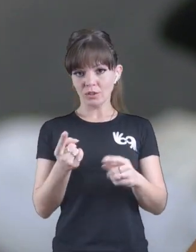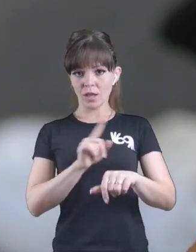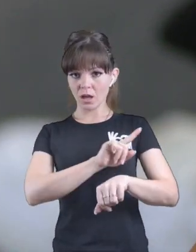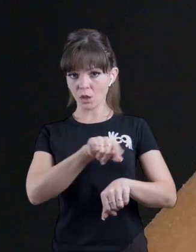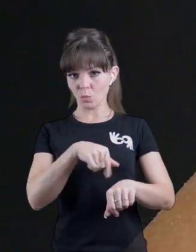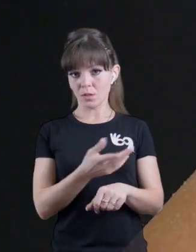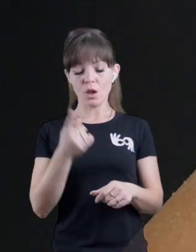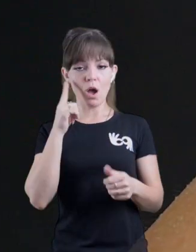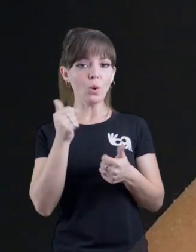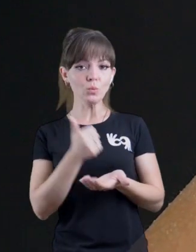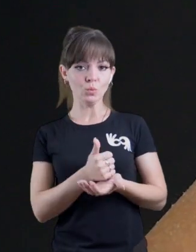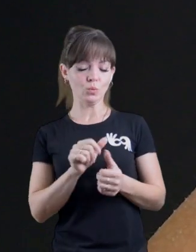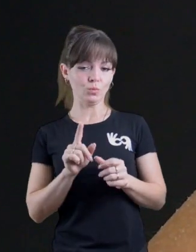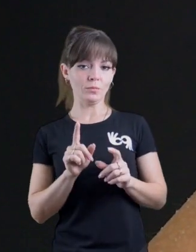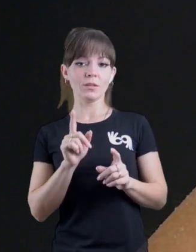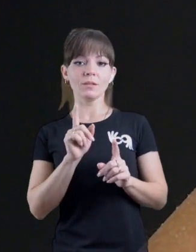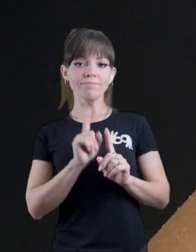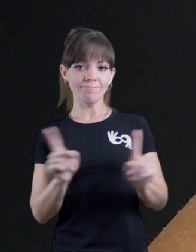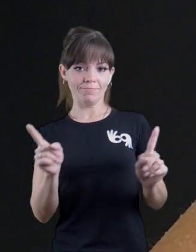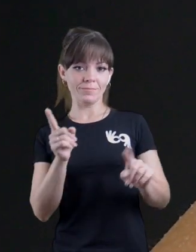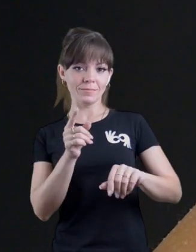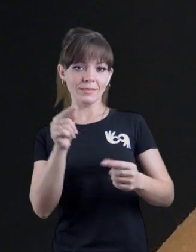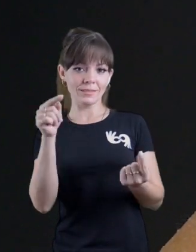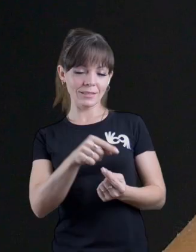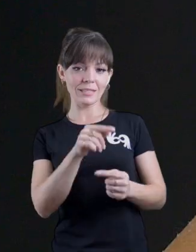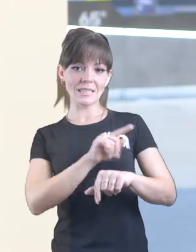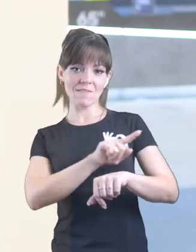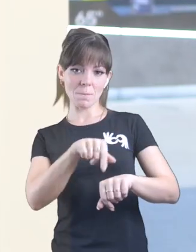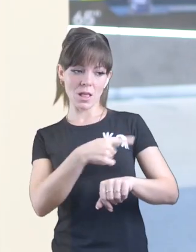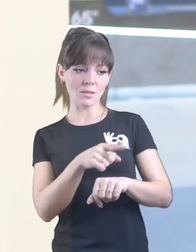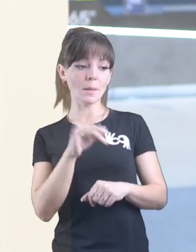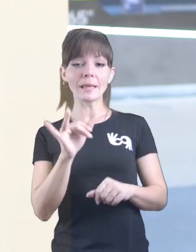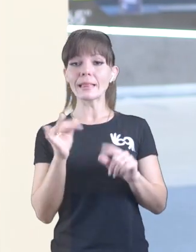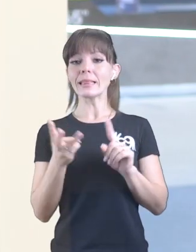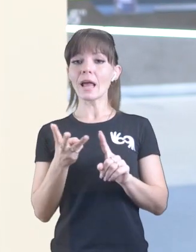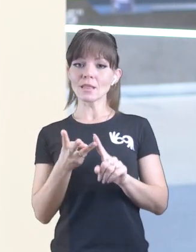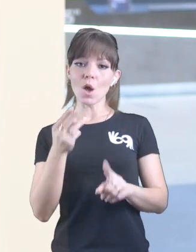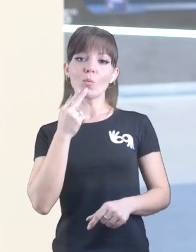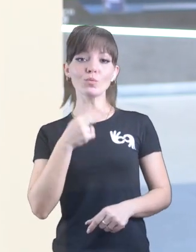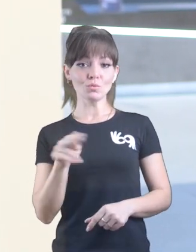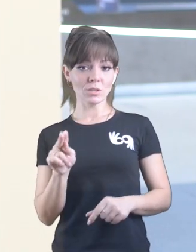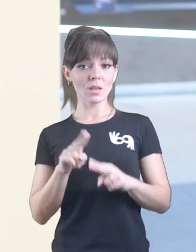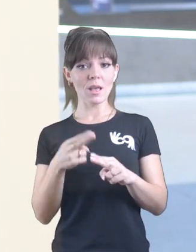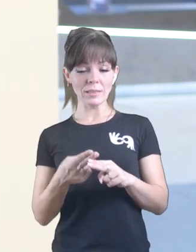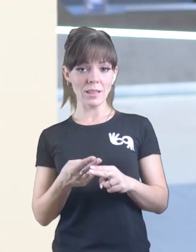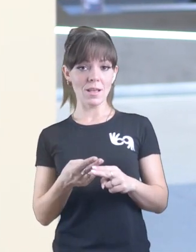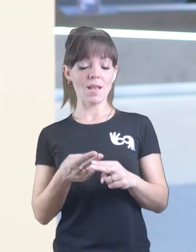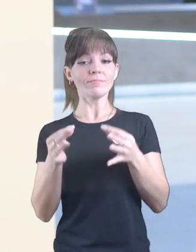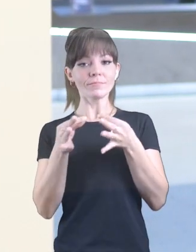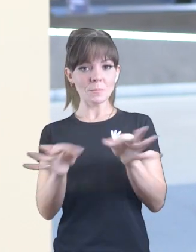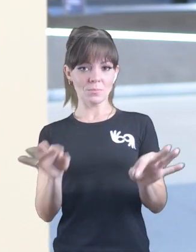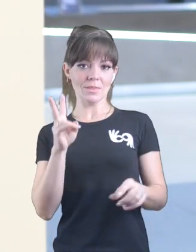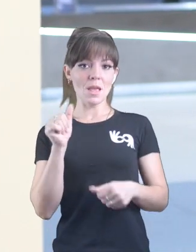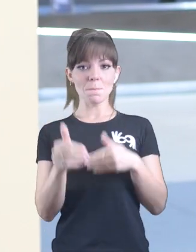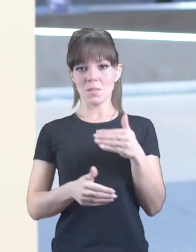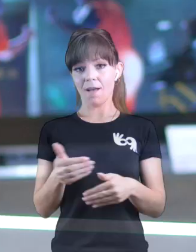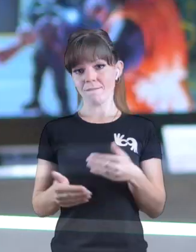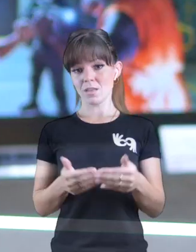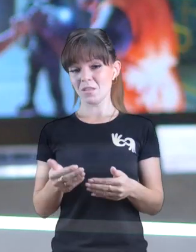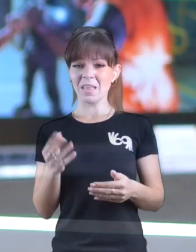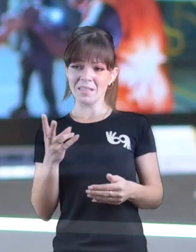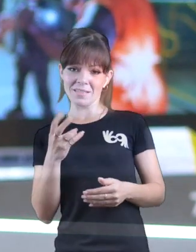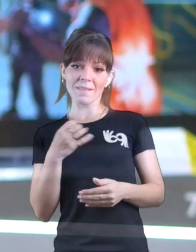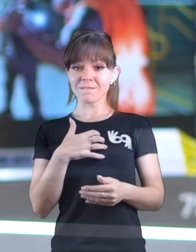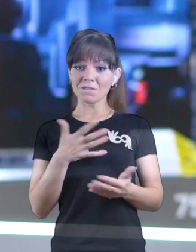классические хронометры, особенно с соответствующим циферблатом. И, наконец, третье улучшение – это, так сказать, лицензия на плавание.